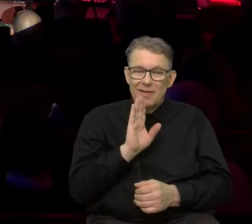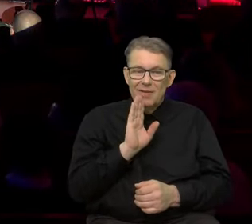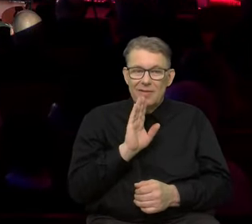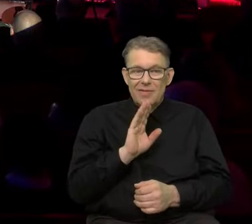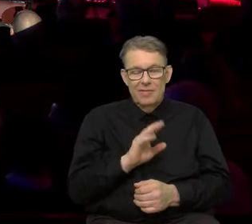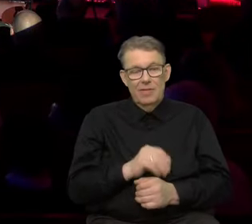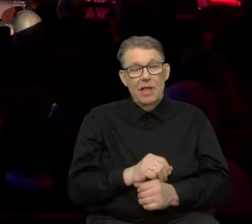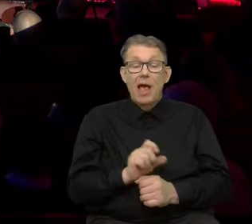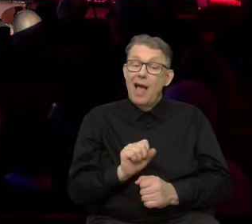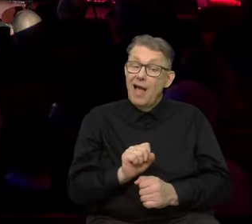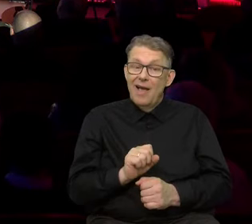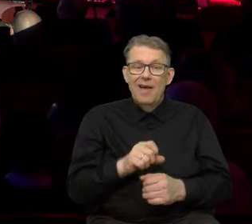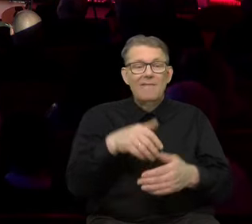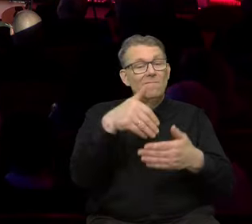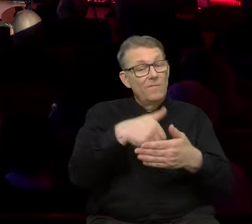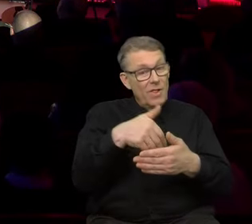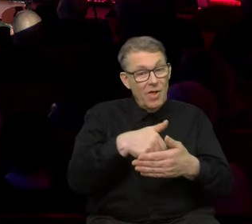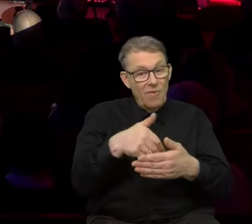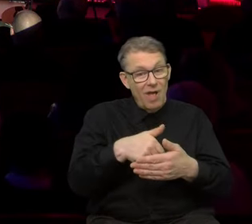Wychowawcą zaś